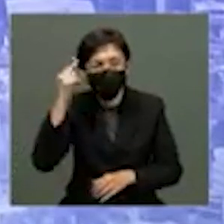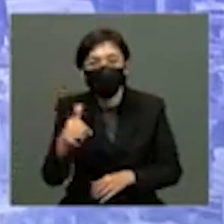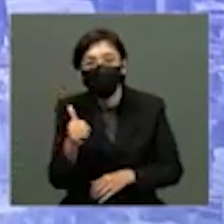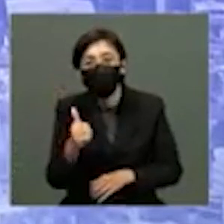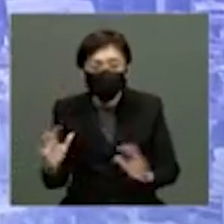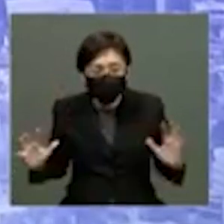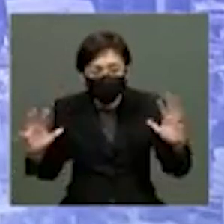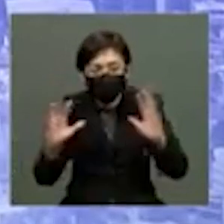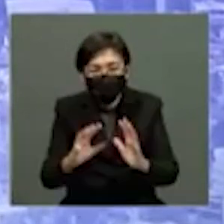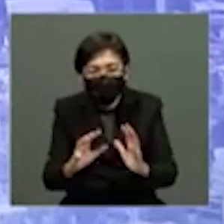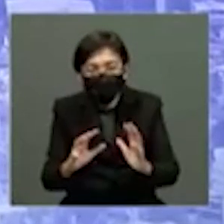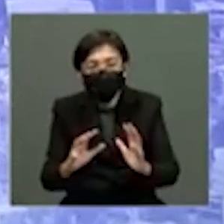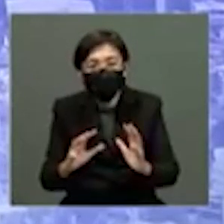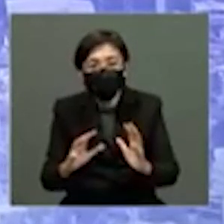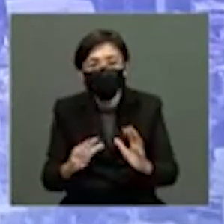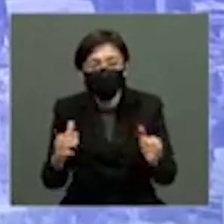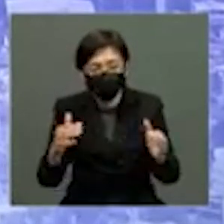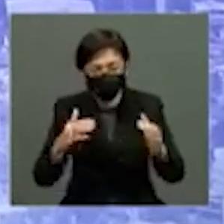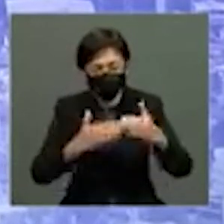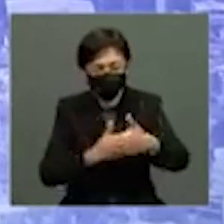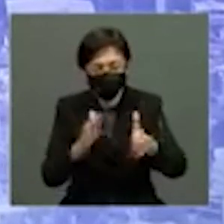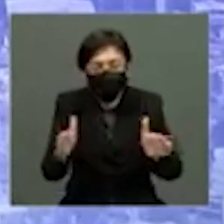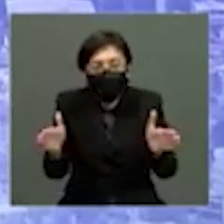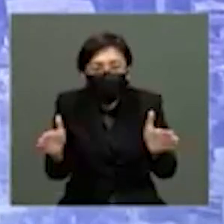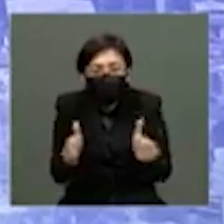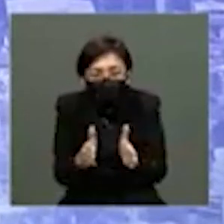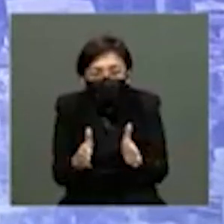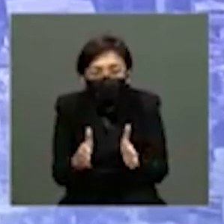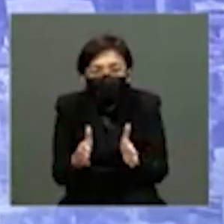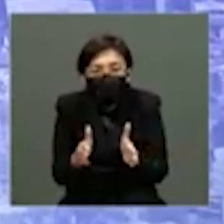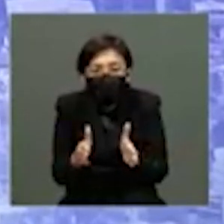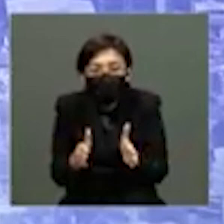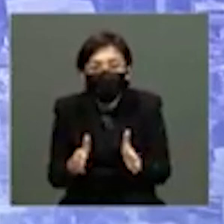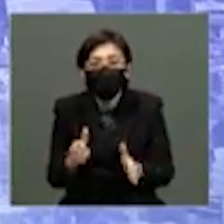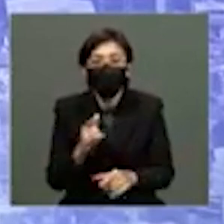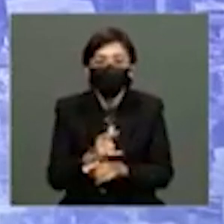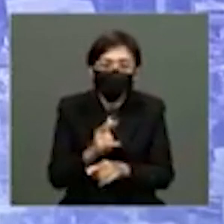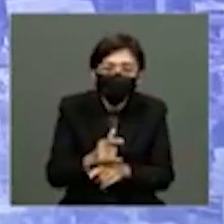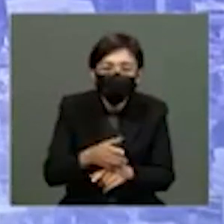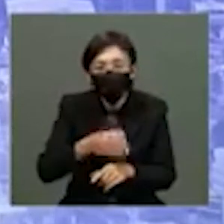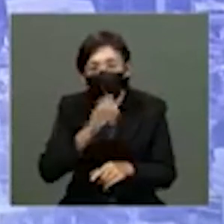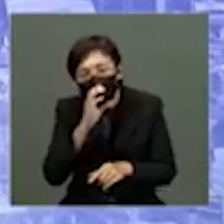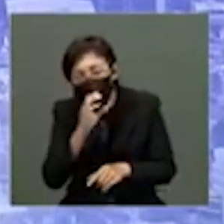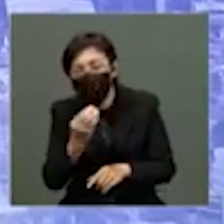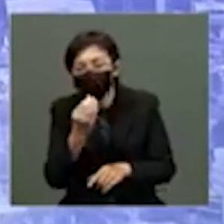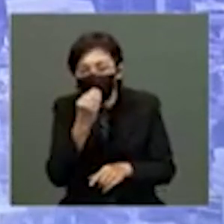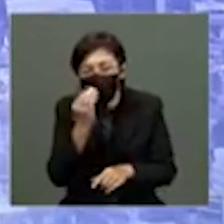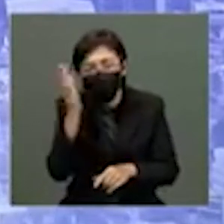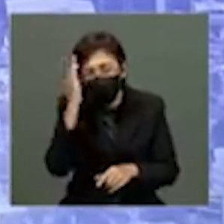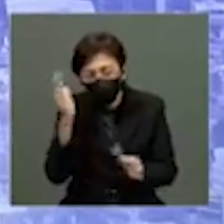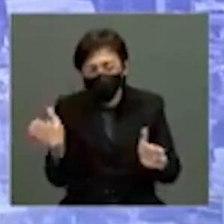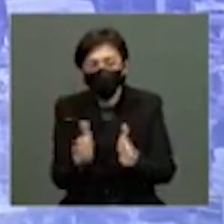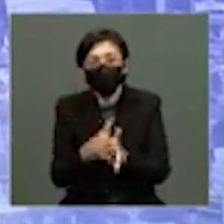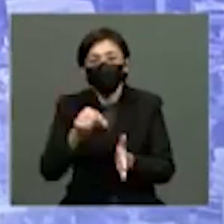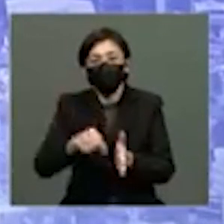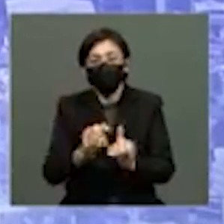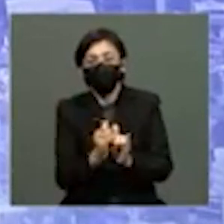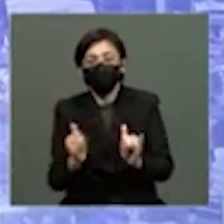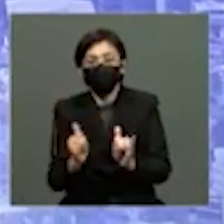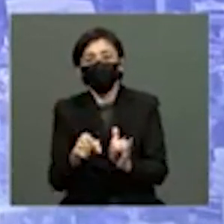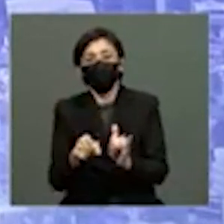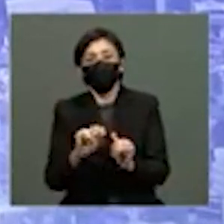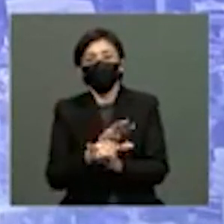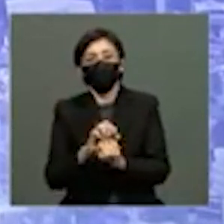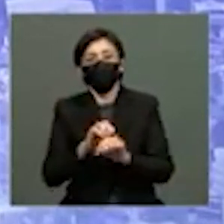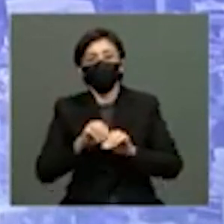าที่เขาคับแคบก็ดื่มกินนอนอยู่ในพื้นที่ที่จำกัดการกระจายเชื้อเ